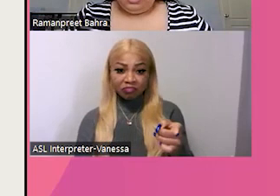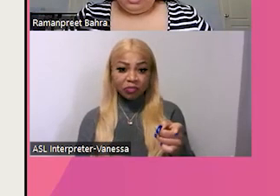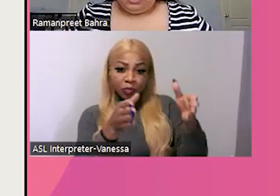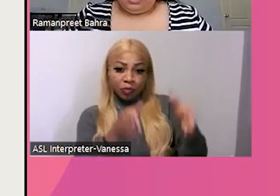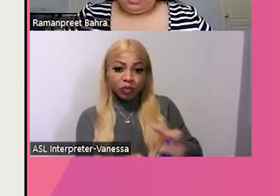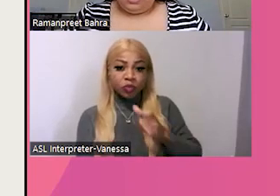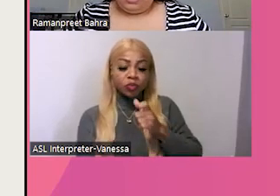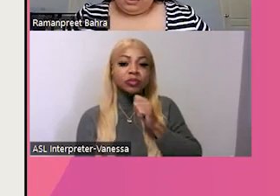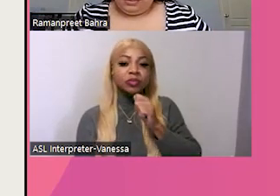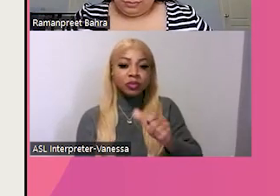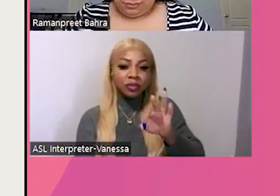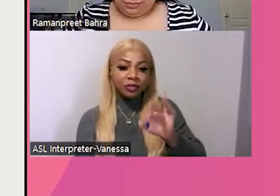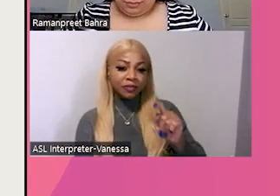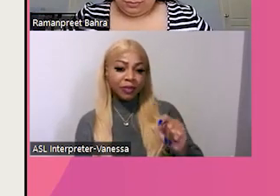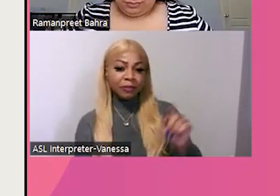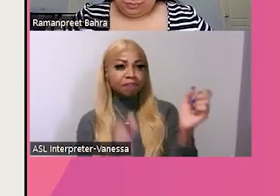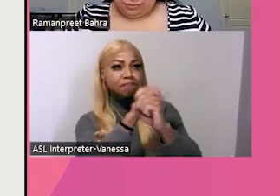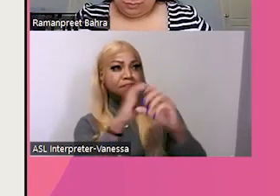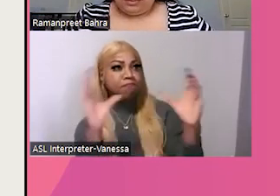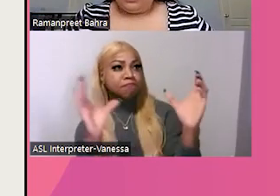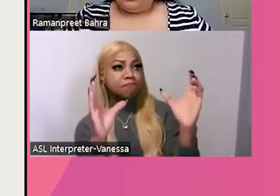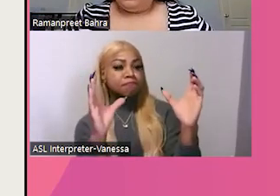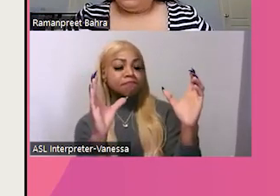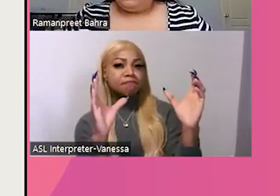une personne qui n'est pas corpulente,